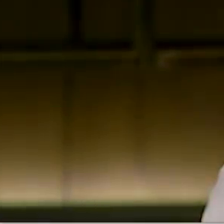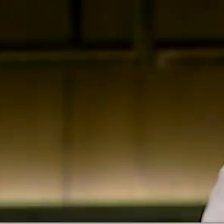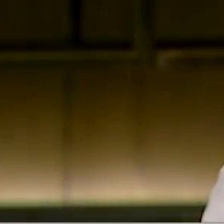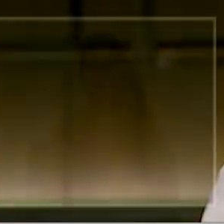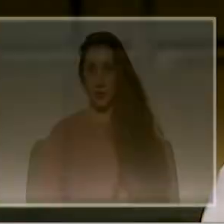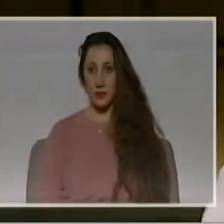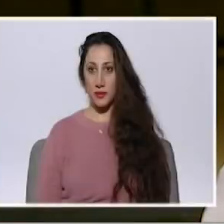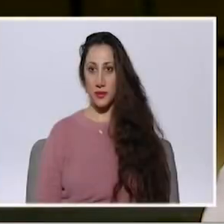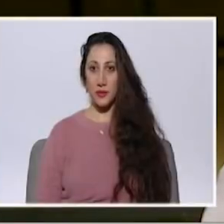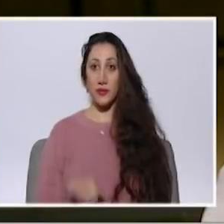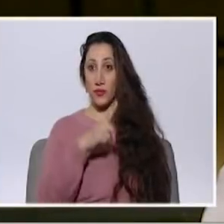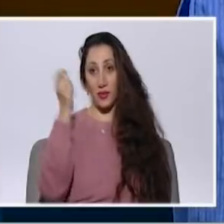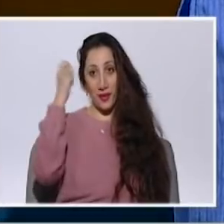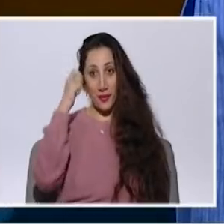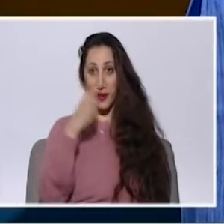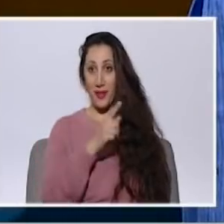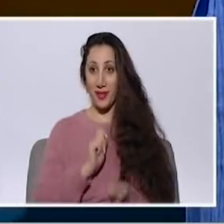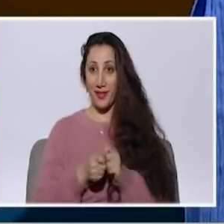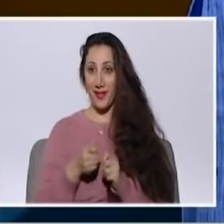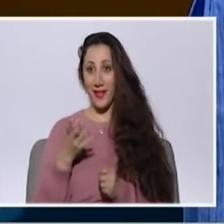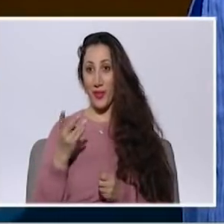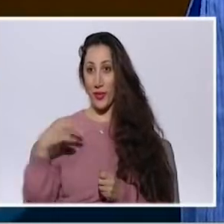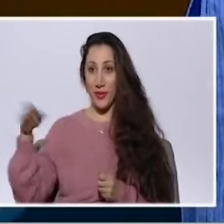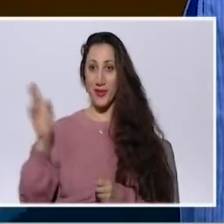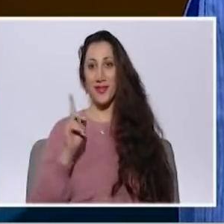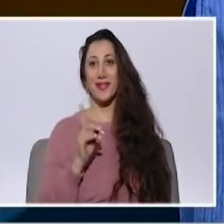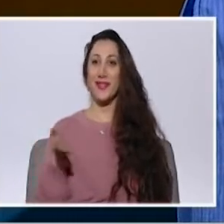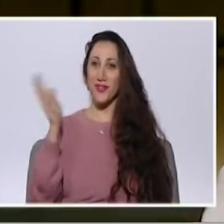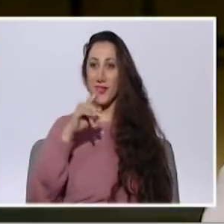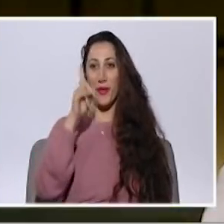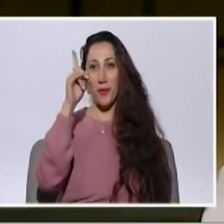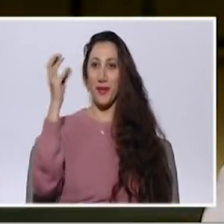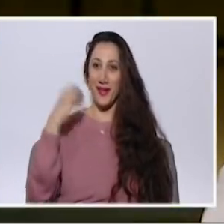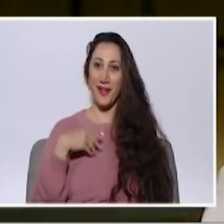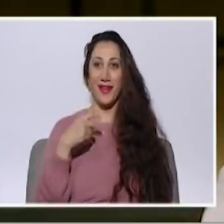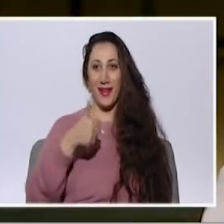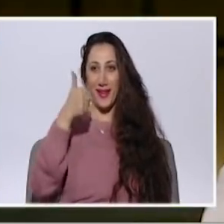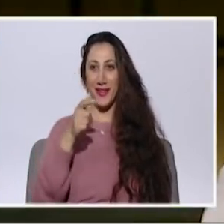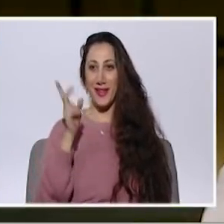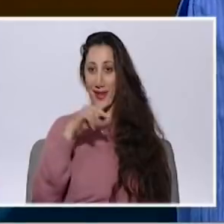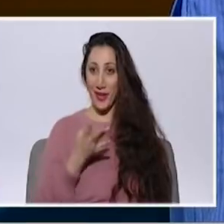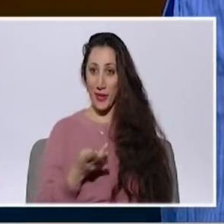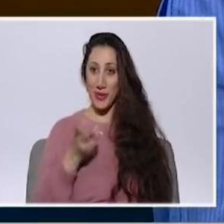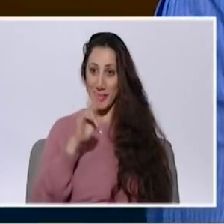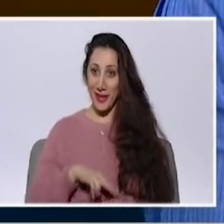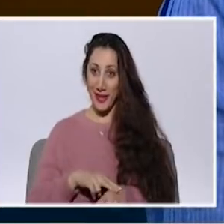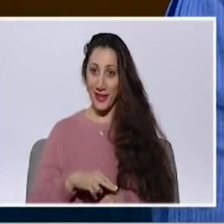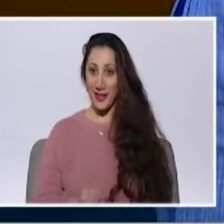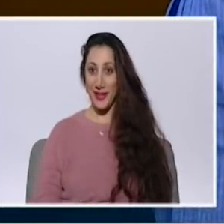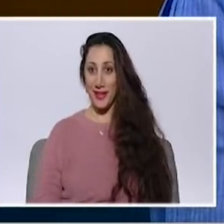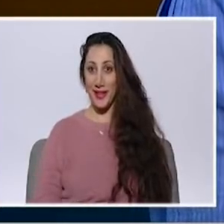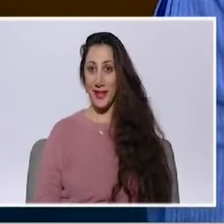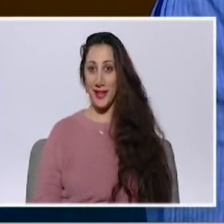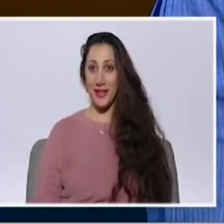ندمانك انت طلعتي عشان خاطر نور؟ لا ان شاء الله ربنا هيعوضني في نور خير باذن الله. ناوي تتجوزي تاني؟ والله